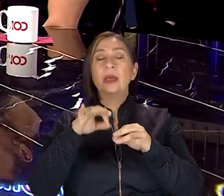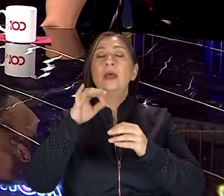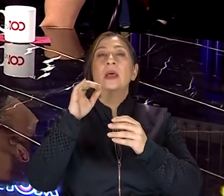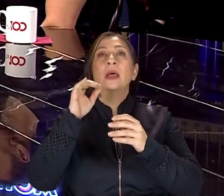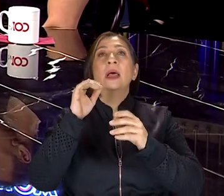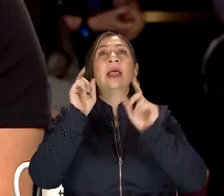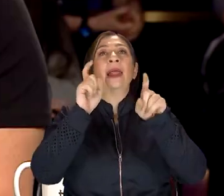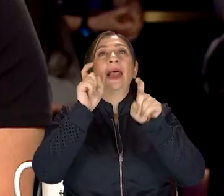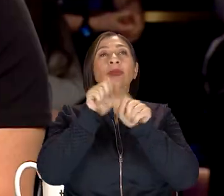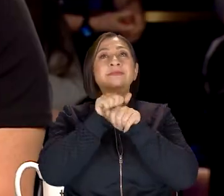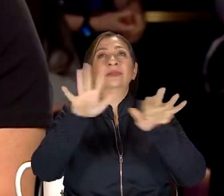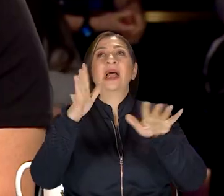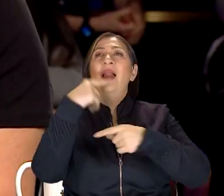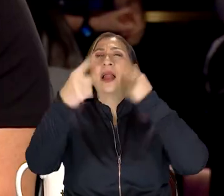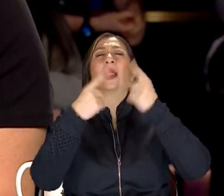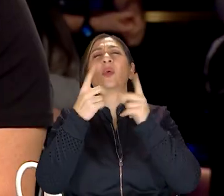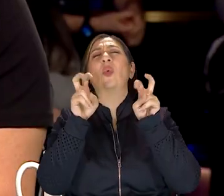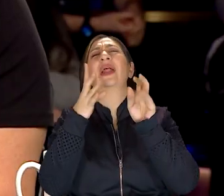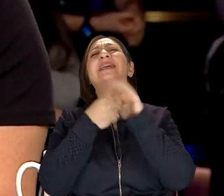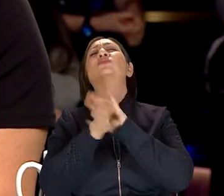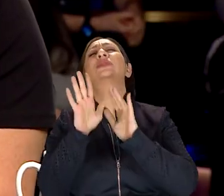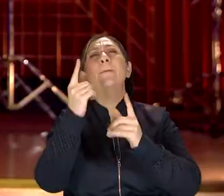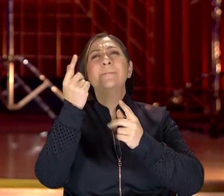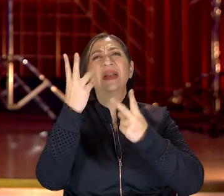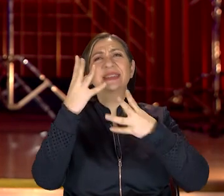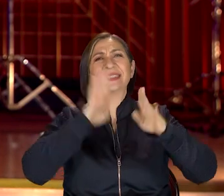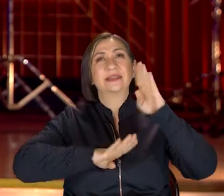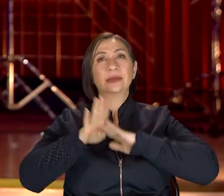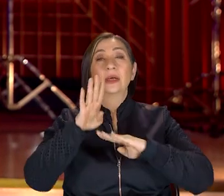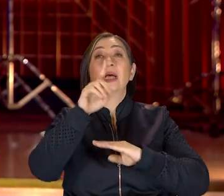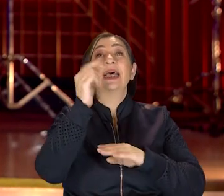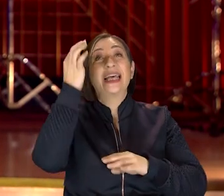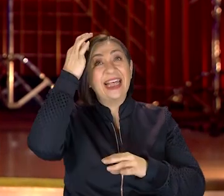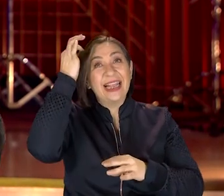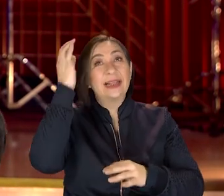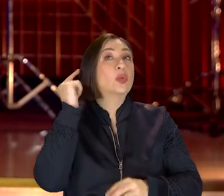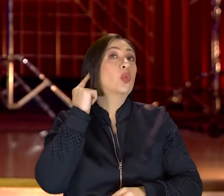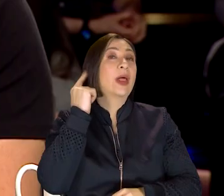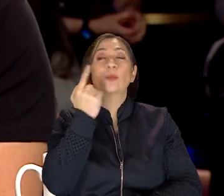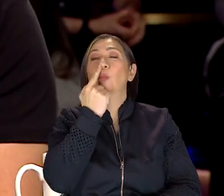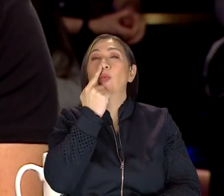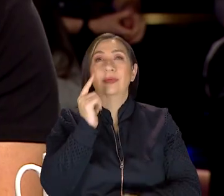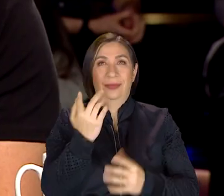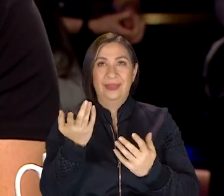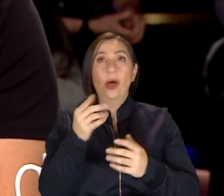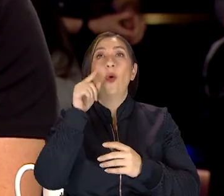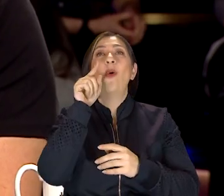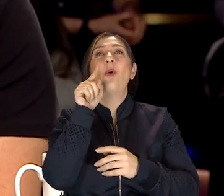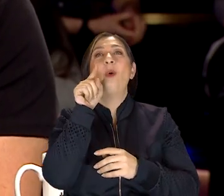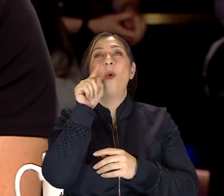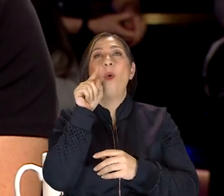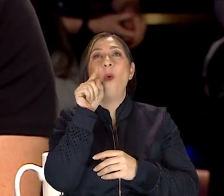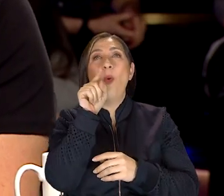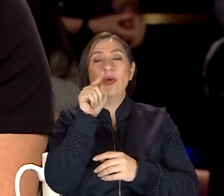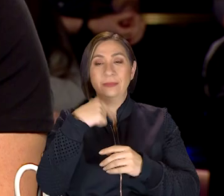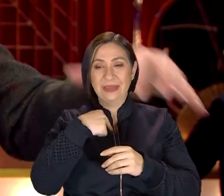Magazinde speküle edilen konulara hiç girmeyeceğim ama bazı şikayetler olmuş. Kıllar demiştin, kulak ve burun. Evet. Burun. Evet. Onu şeyde,